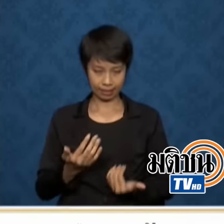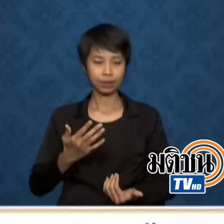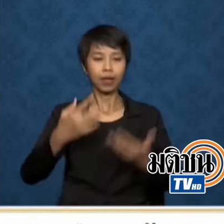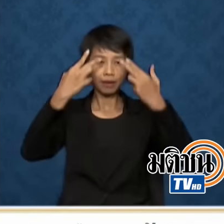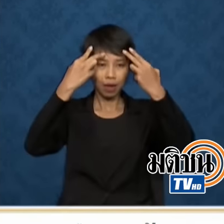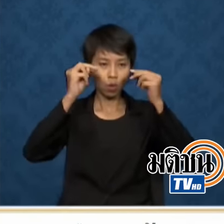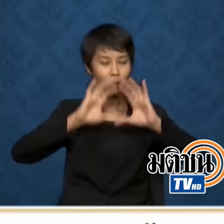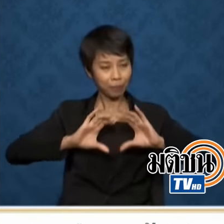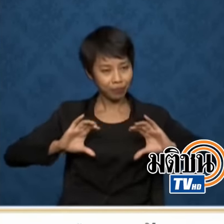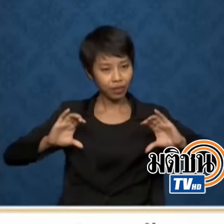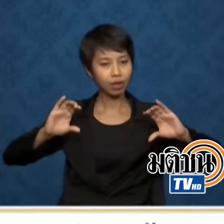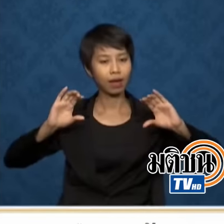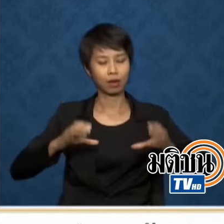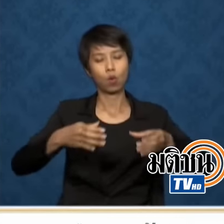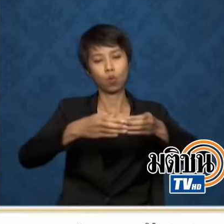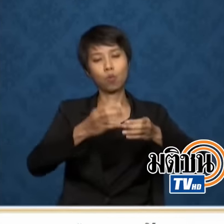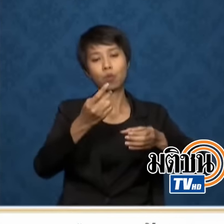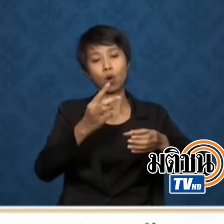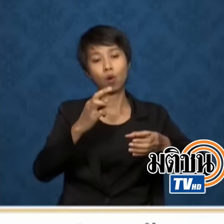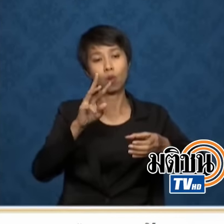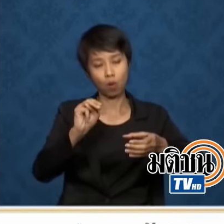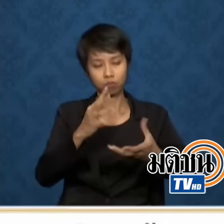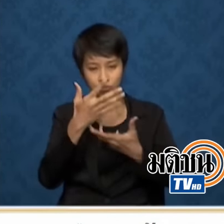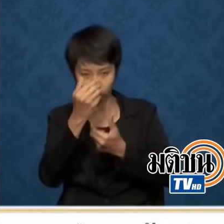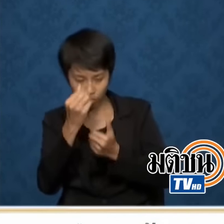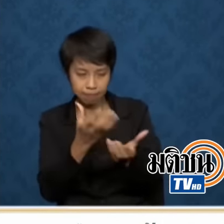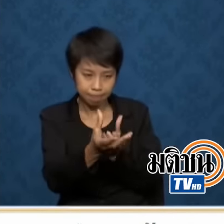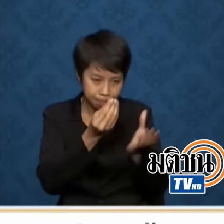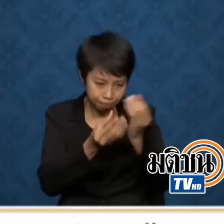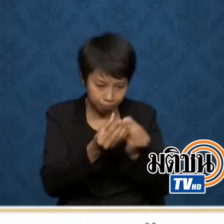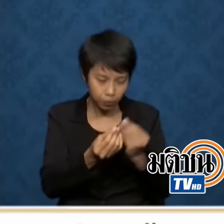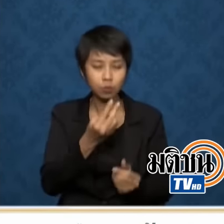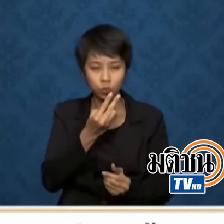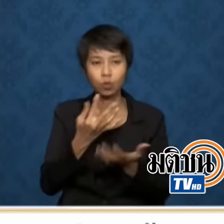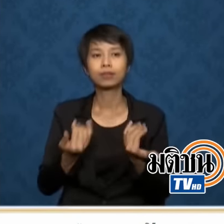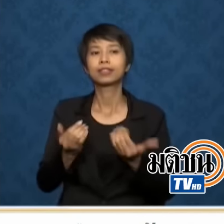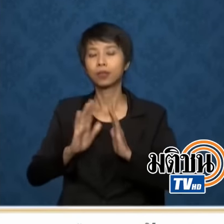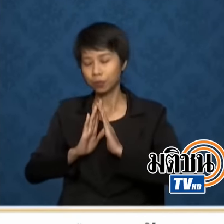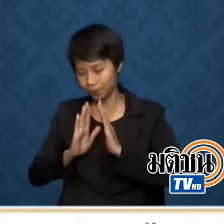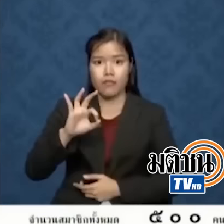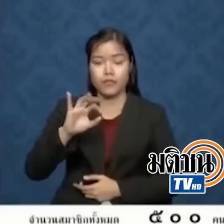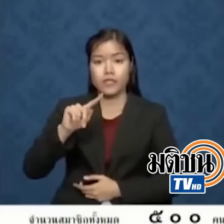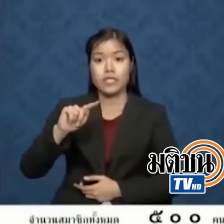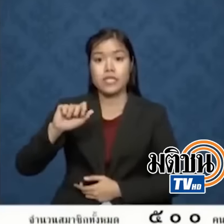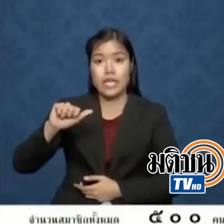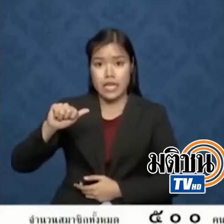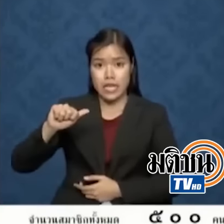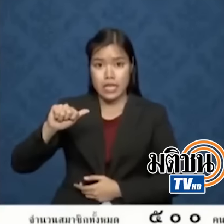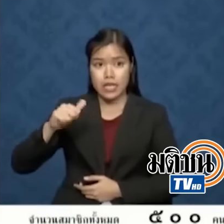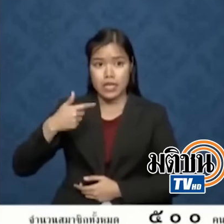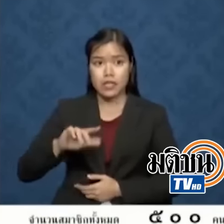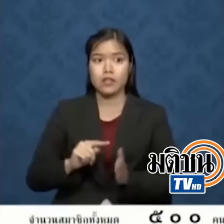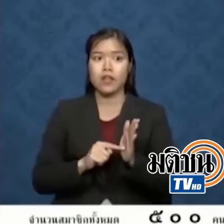ท่านนายกรัฐมนตรีและทางคณะรัฐมนตรีเราไม่ได้ละเลยและจะติดตามอย่างใกล้ชิดต่อไปก็ต้องกราบขอบคุณครับ ตอนต้นตั้ง